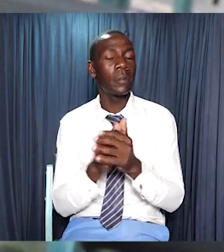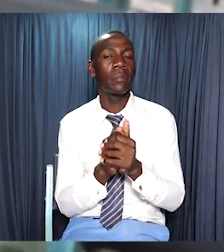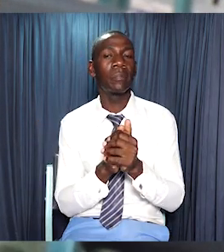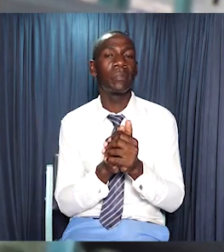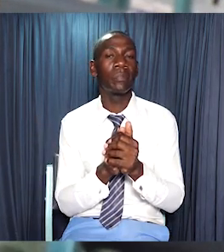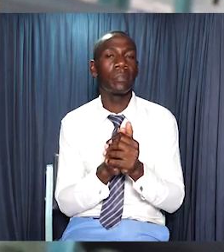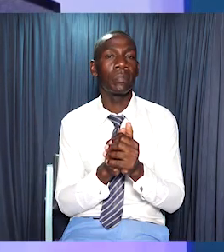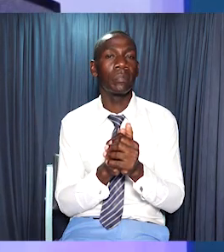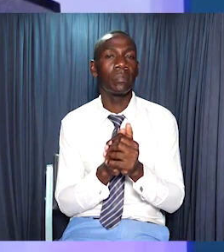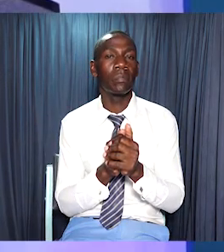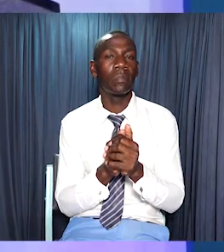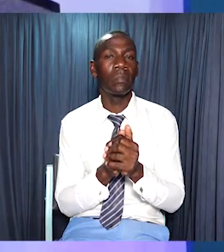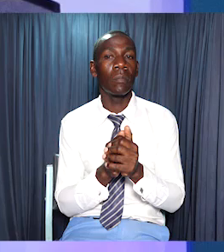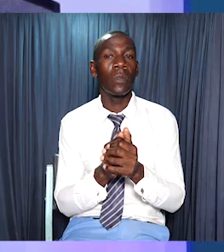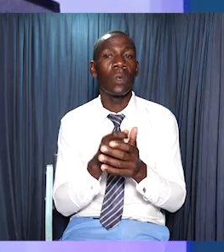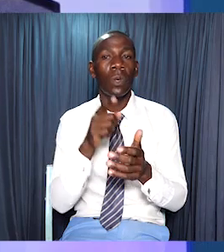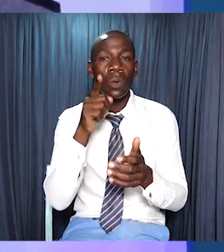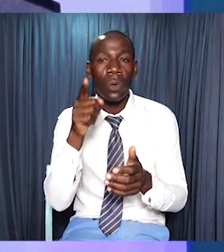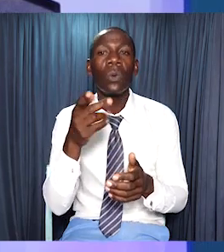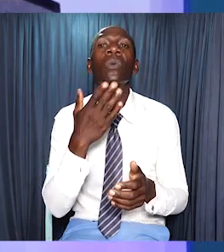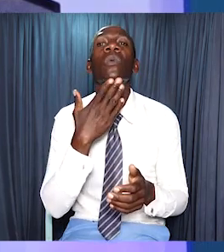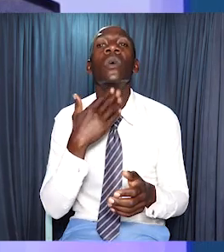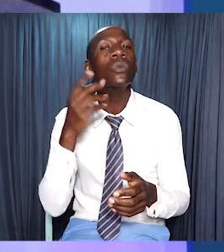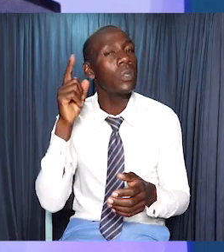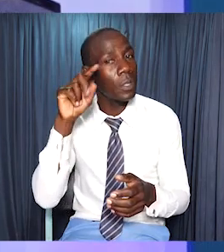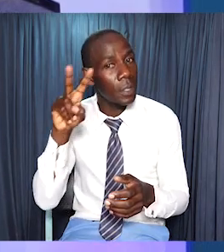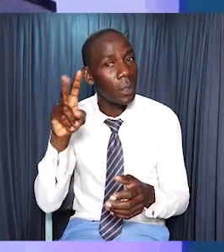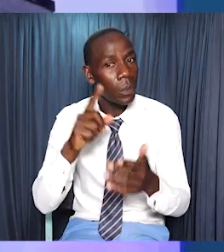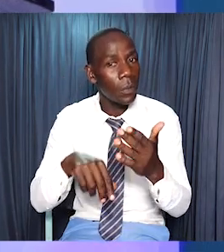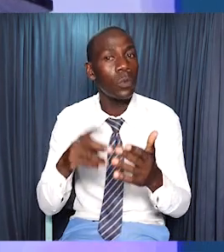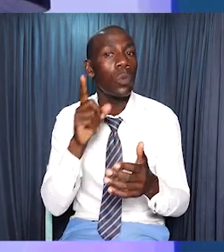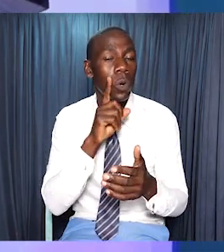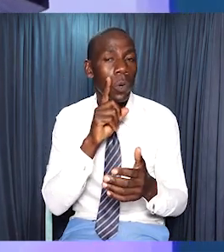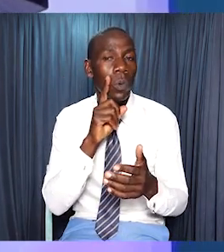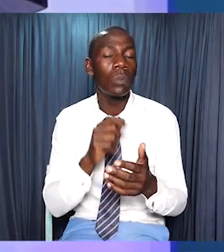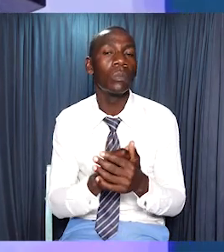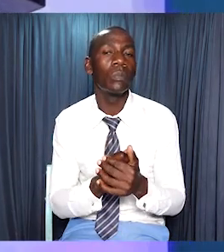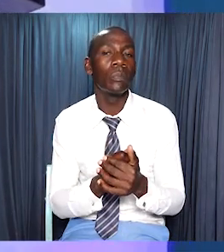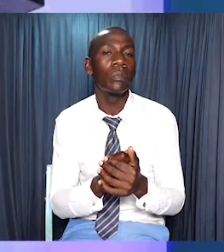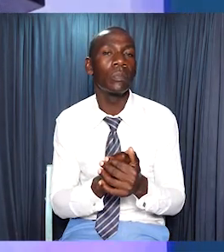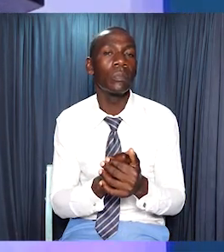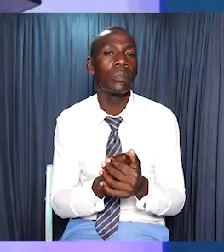going. Wewe utakaoona kesho nitapata nini? You want to see what you'll receive